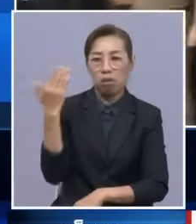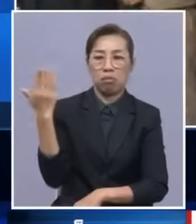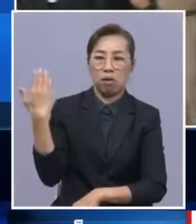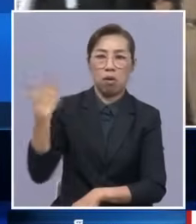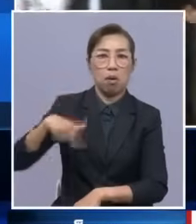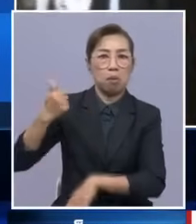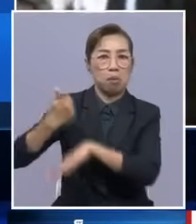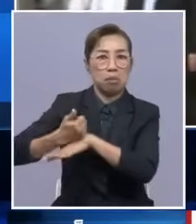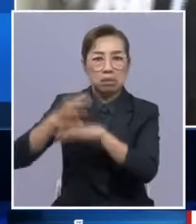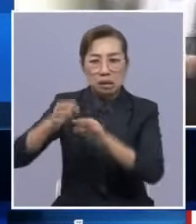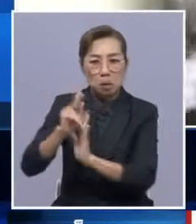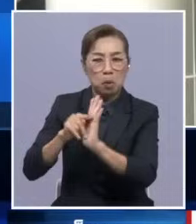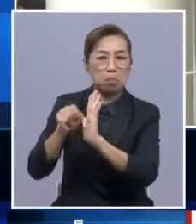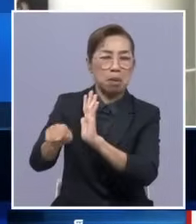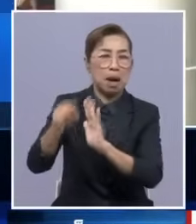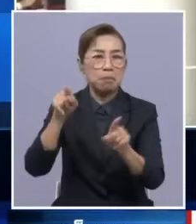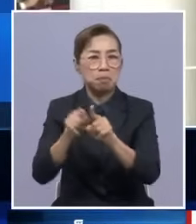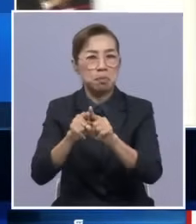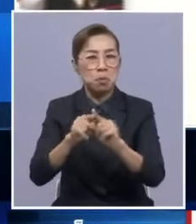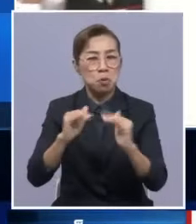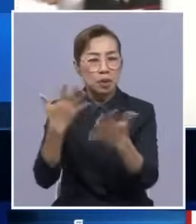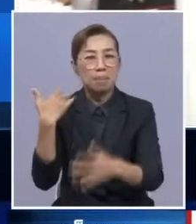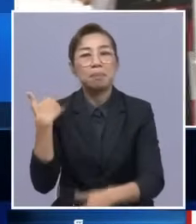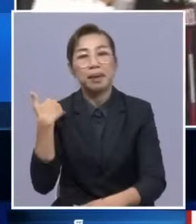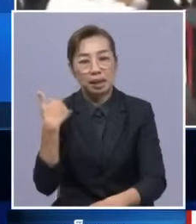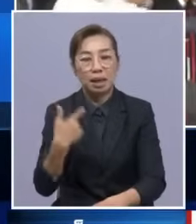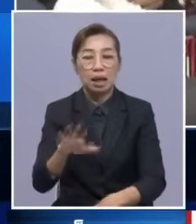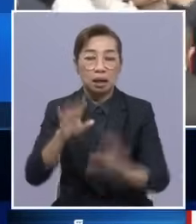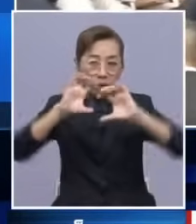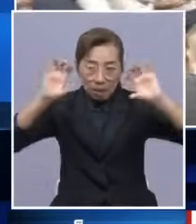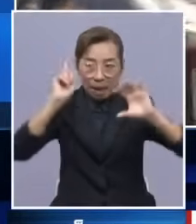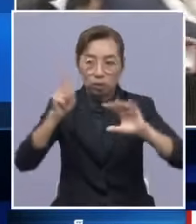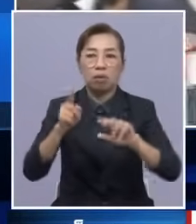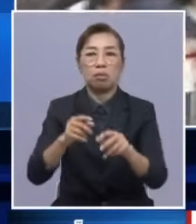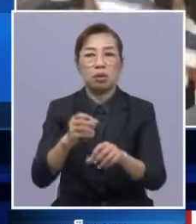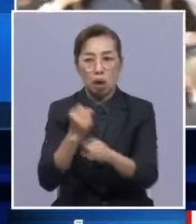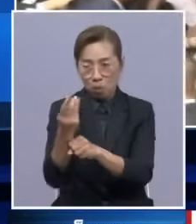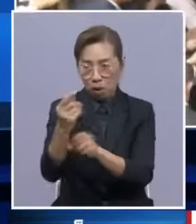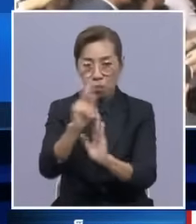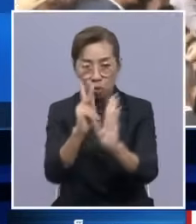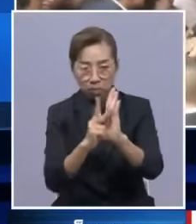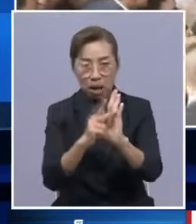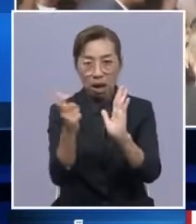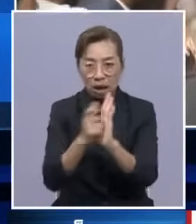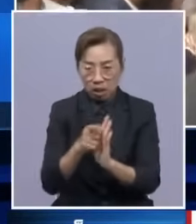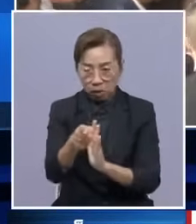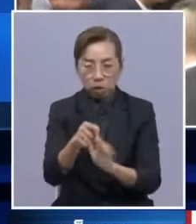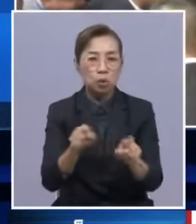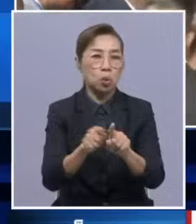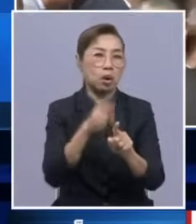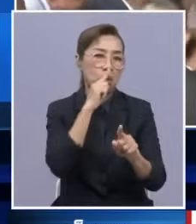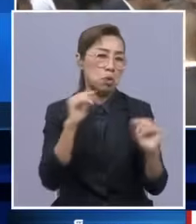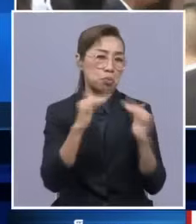ด้วยในขณะเดียวกันรัฐบาลก็ควรเร่งดำเนินการตามนโยบายด้วยการแก้ไขกฎหมายที่ตราขึ้นโดยขัดหลักนิติธร